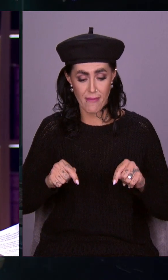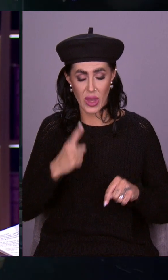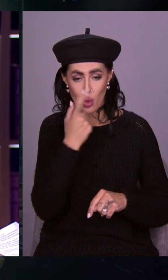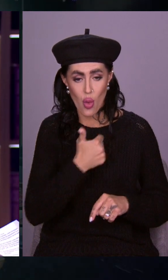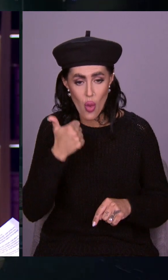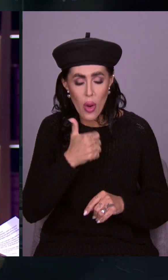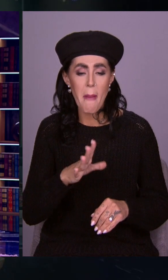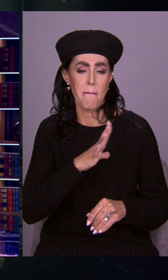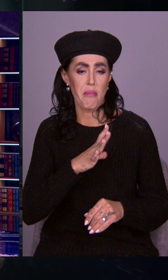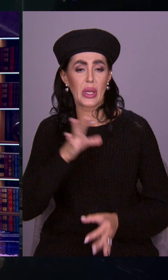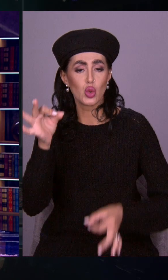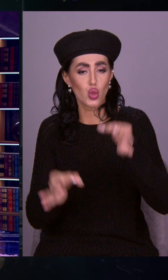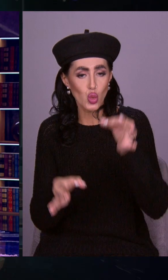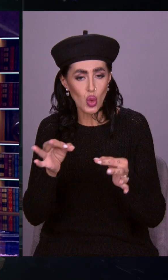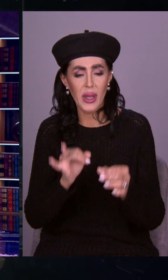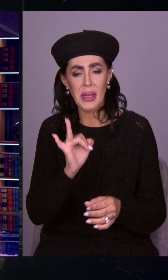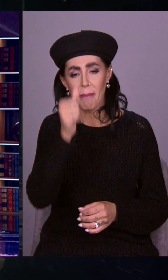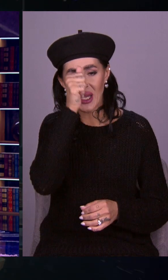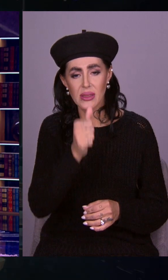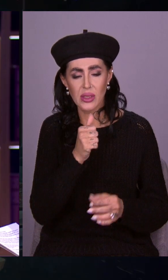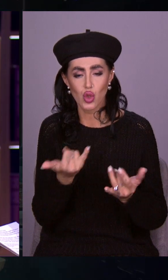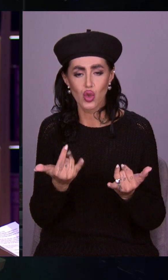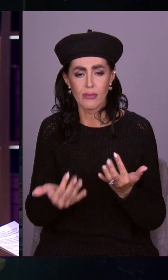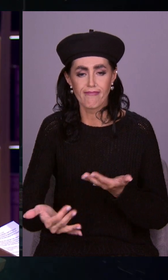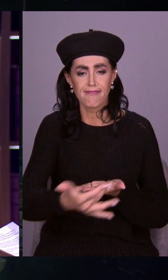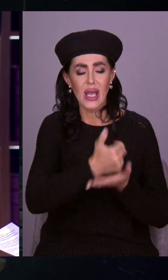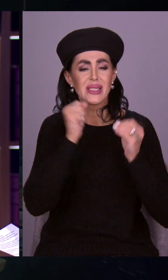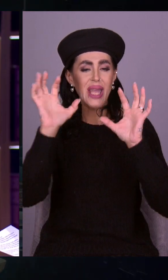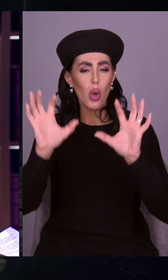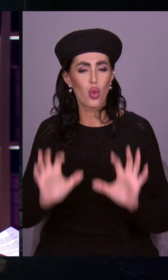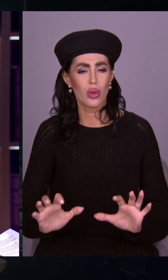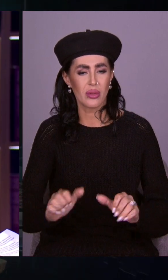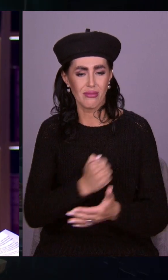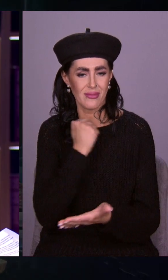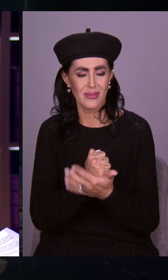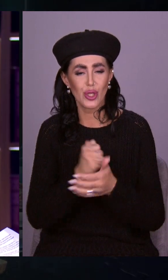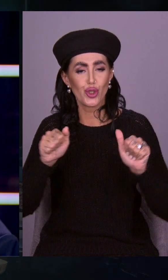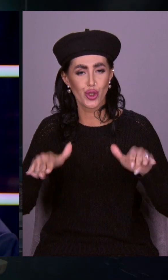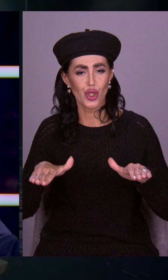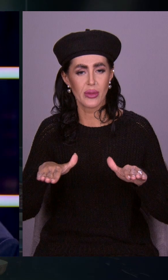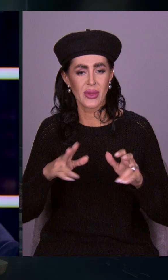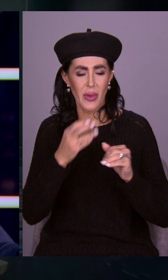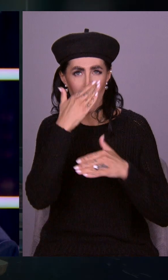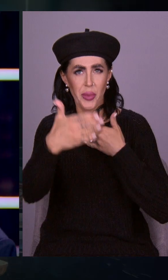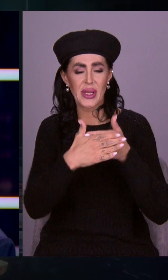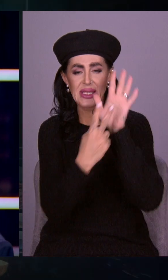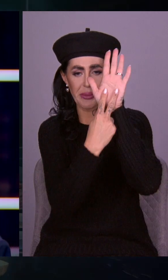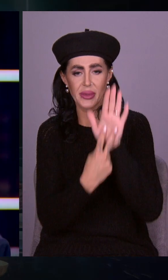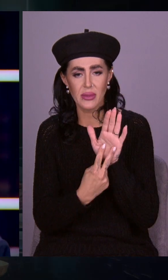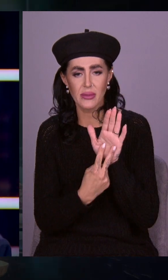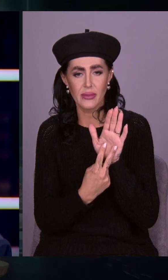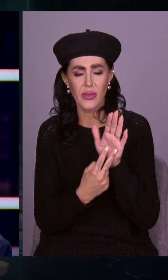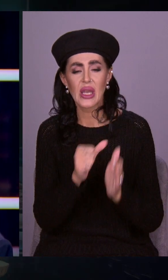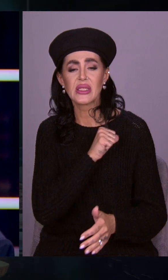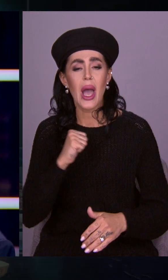відбулось судове засідання і плюс місяць, поки набирає законної сили рішення. Тобто до, ну, 7 місяців. Основний тягар проблем, він